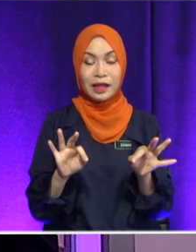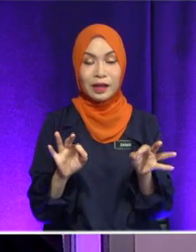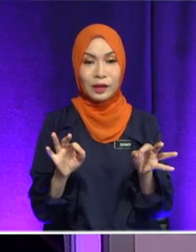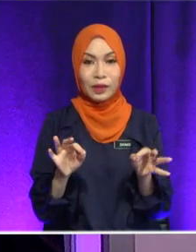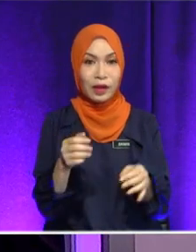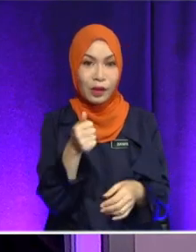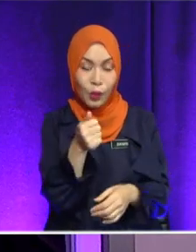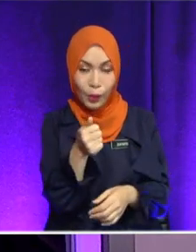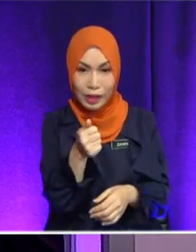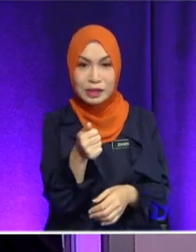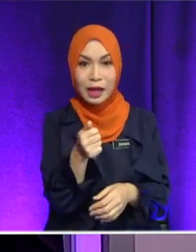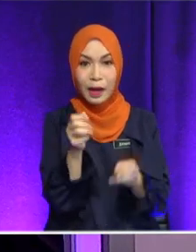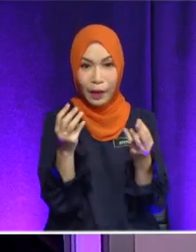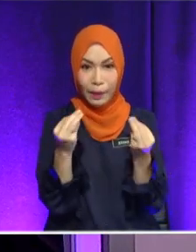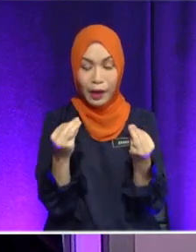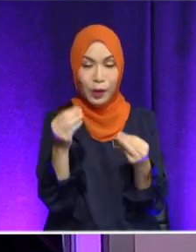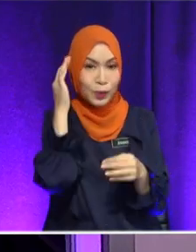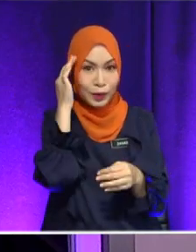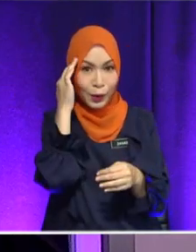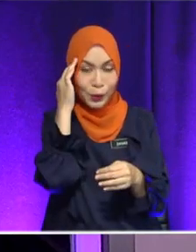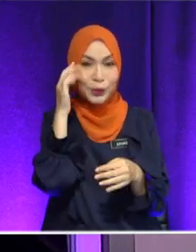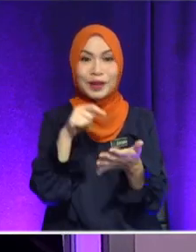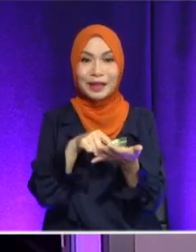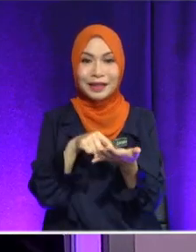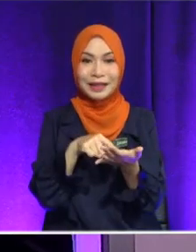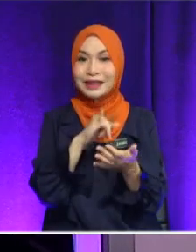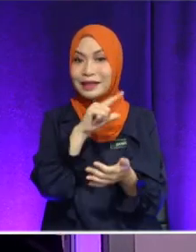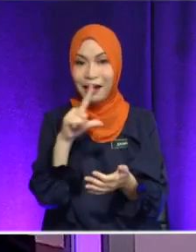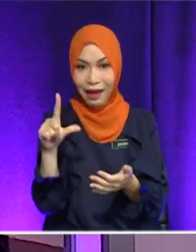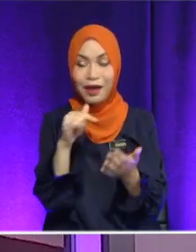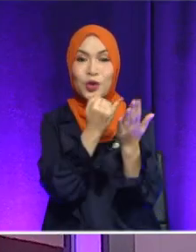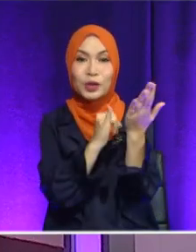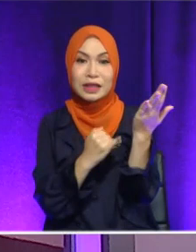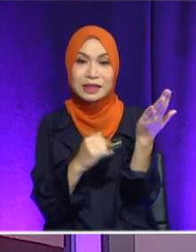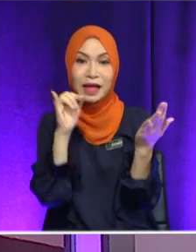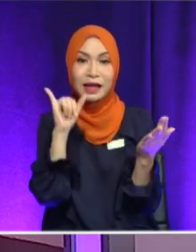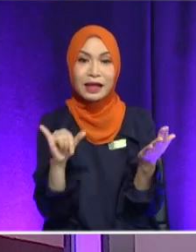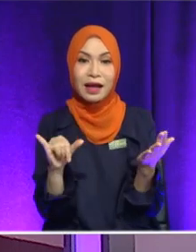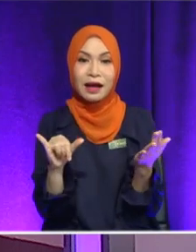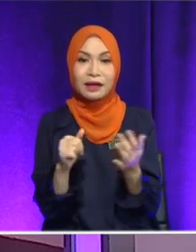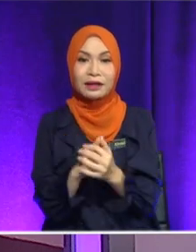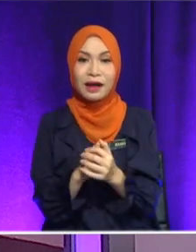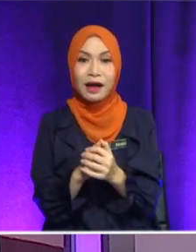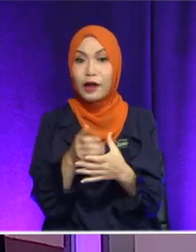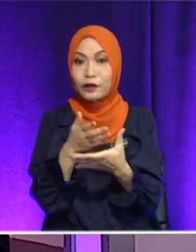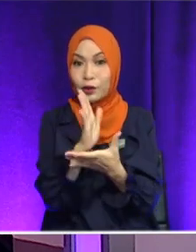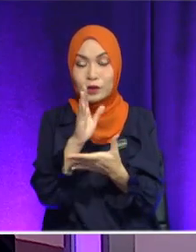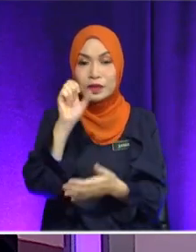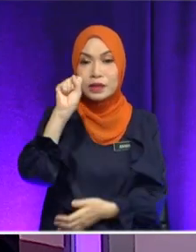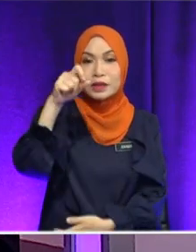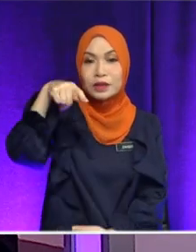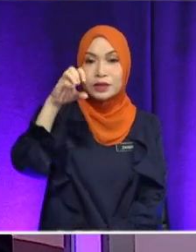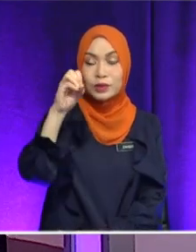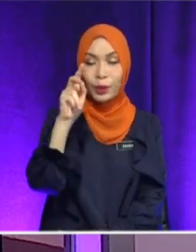berkaitan dengan eee spontan lukisan secara spontan itu maksudnya Oke dia wujud pada tahun 1943 hingga 1995